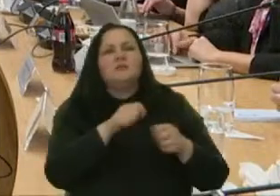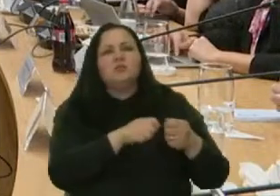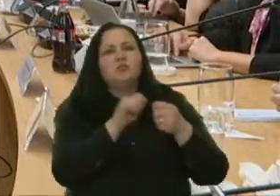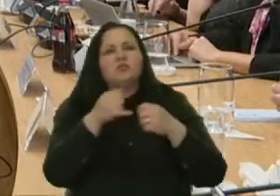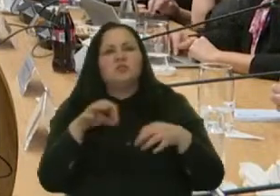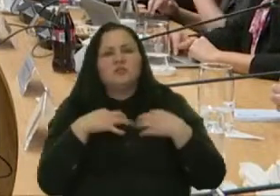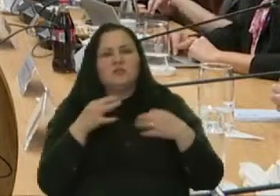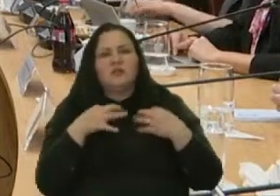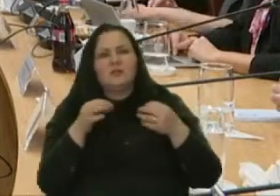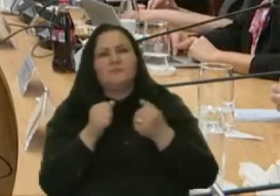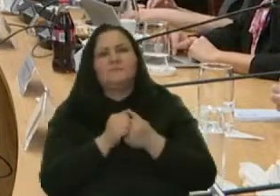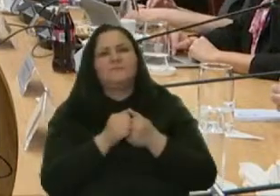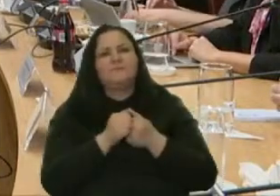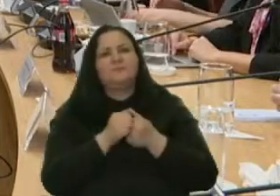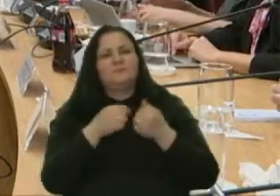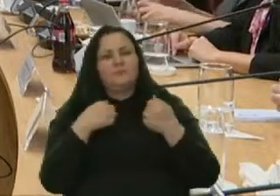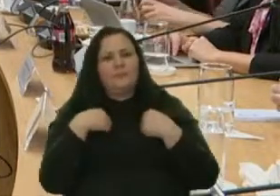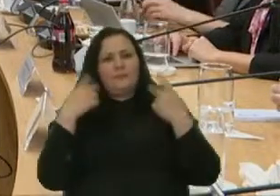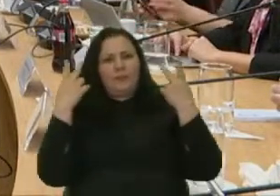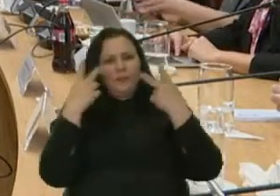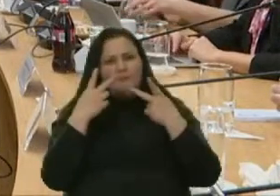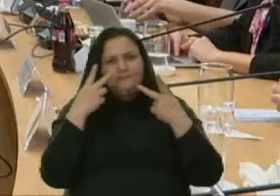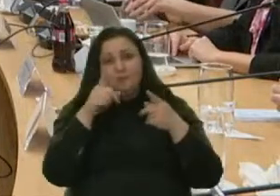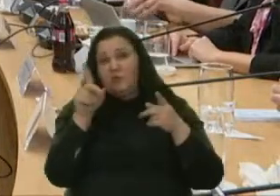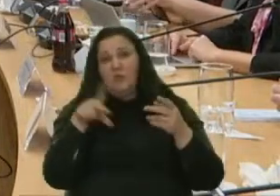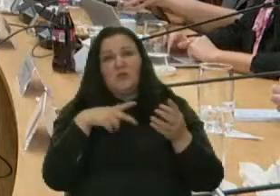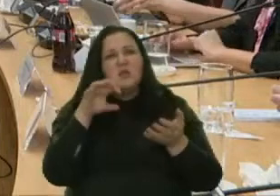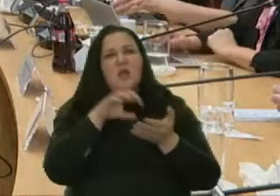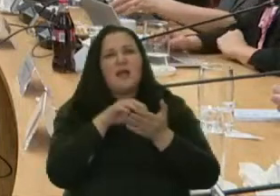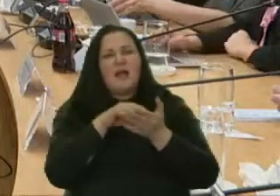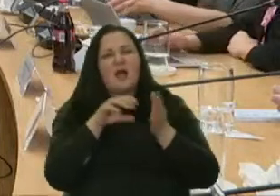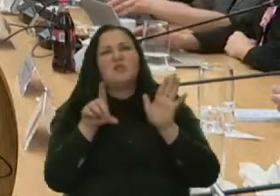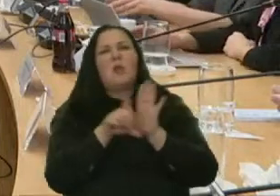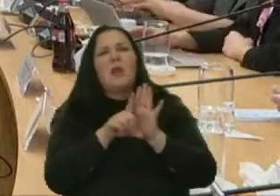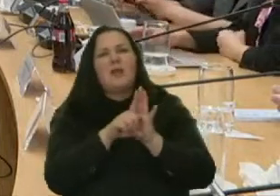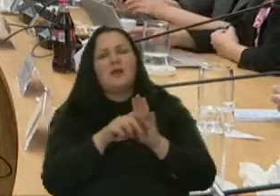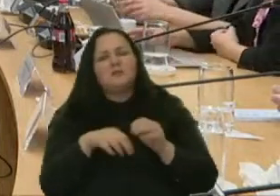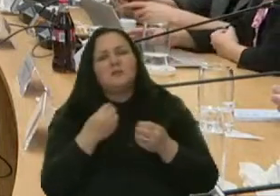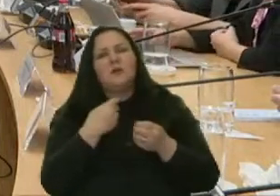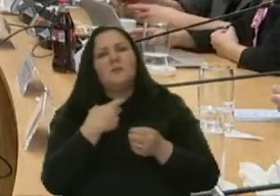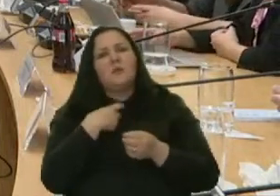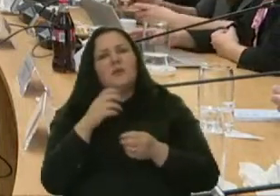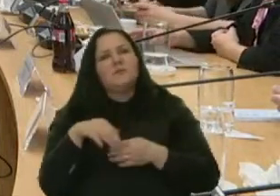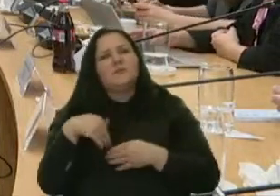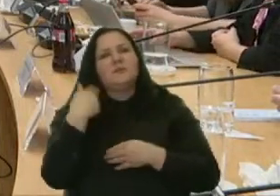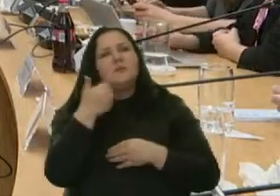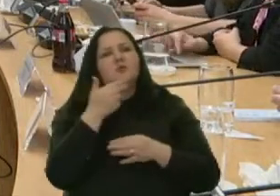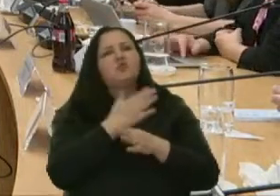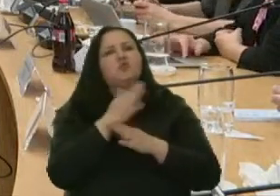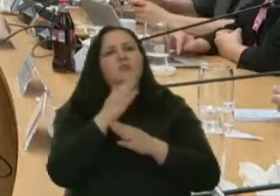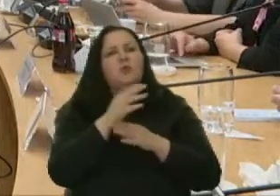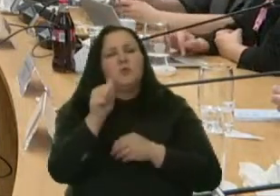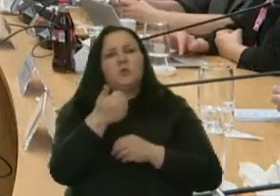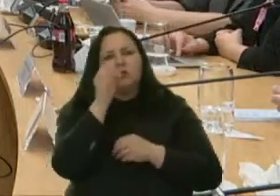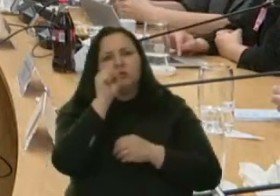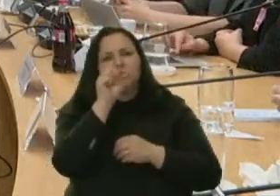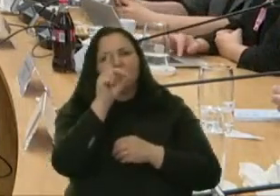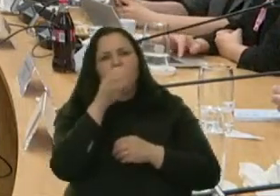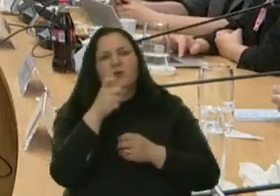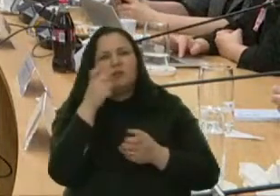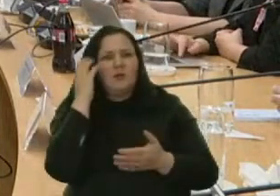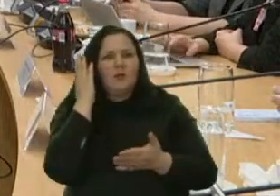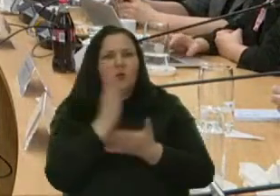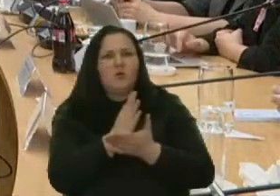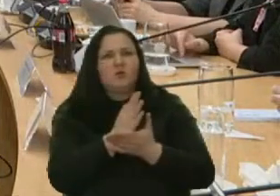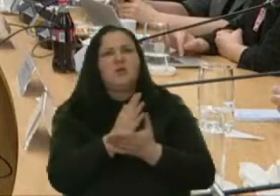în înț dă nu aveți cadru legal să vem un sport suplimentar noi prin hotărâre de consiliul